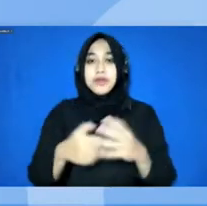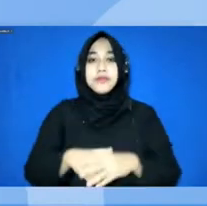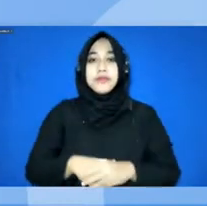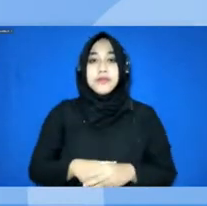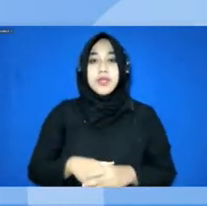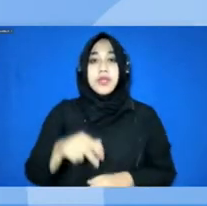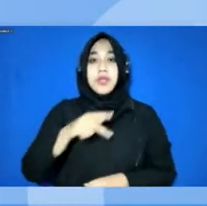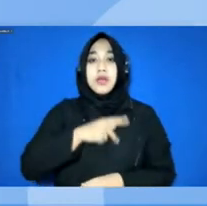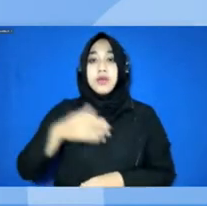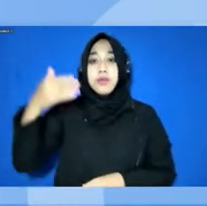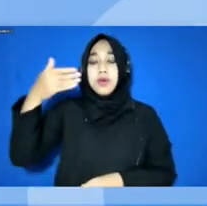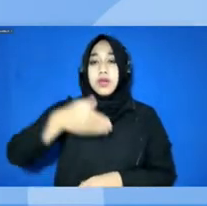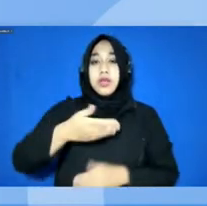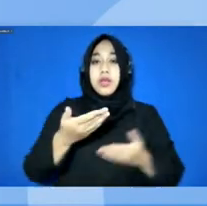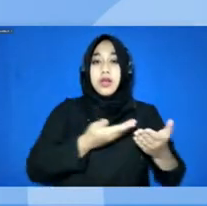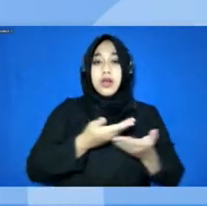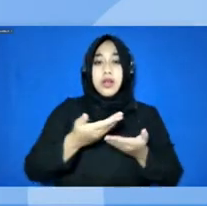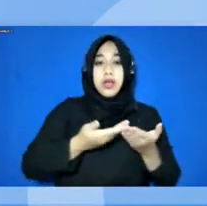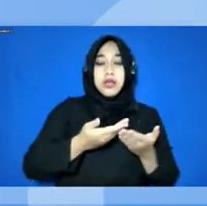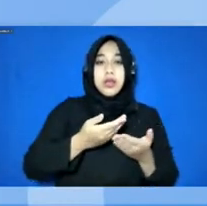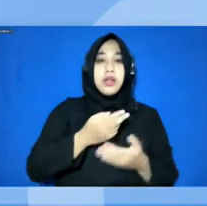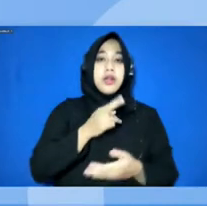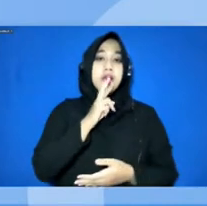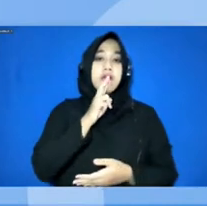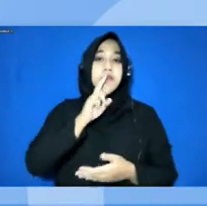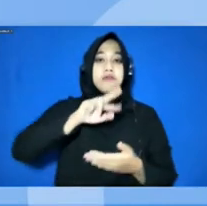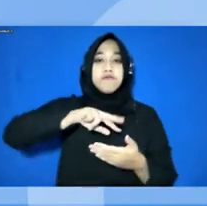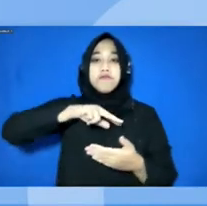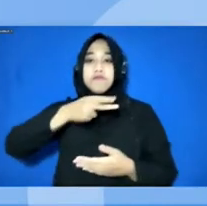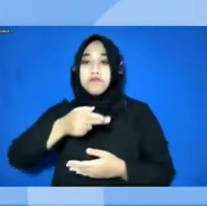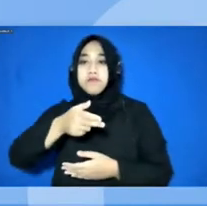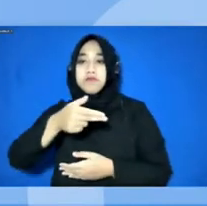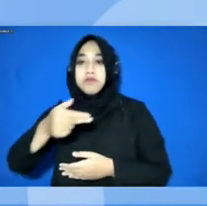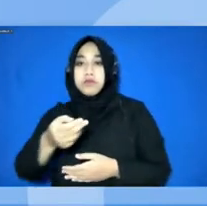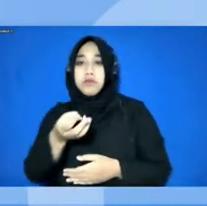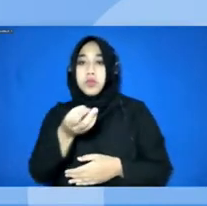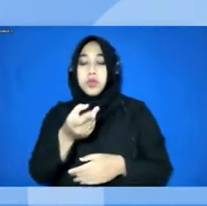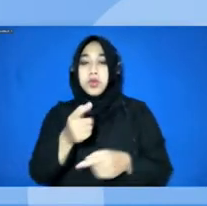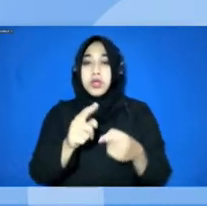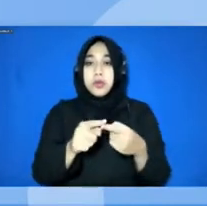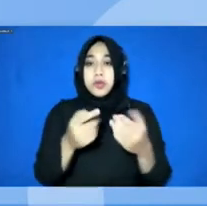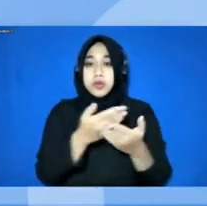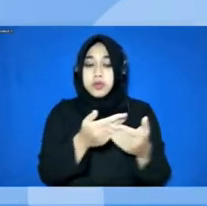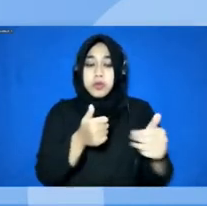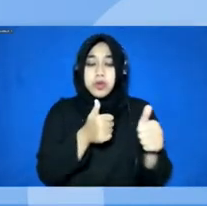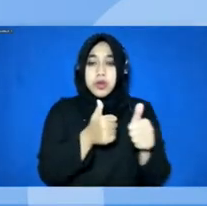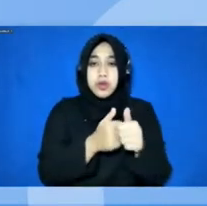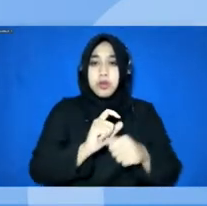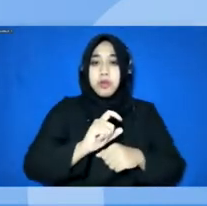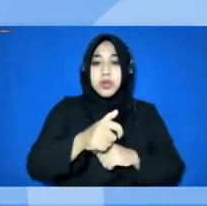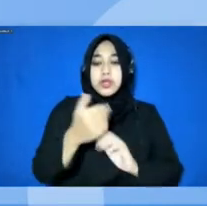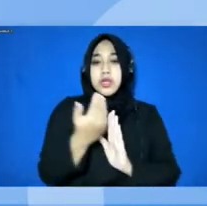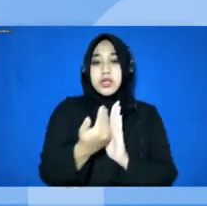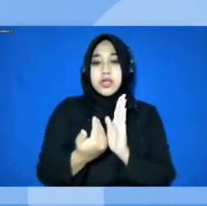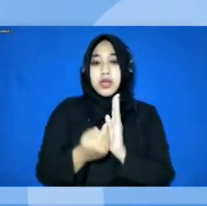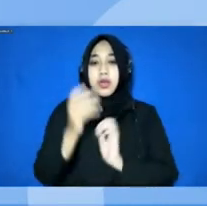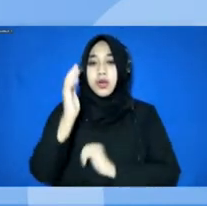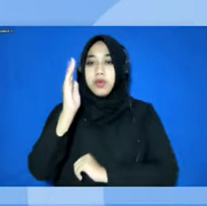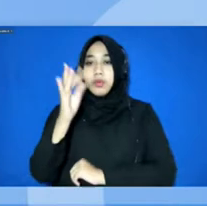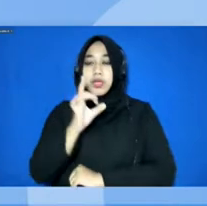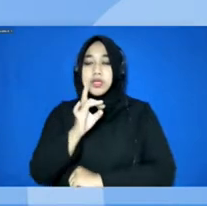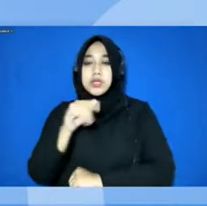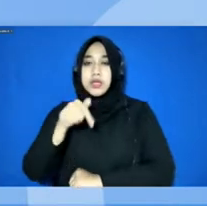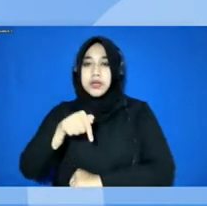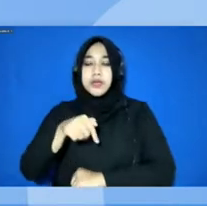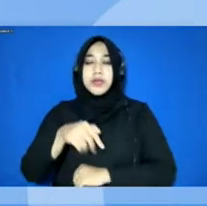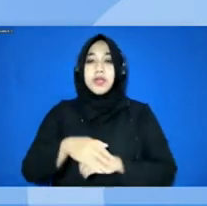kami menghadirkan layanan ahli bahasa atau penerjemah untuk memudahkan hadirin dalam mengikuti jalannya acara webinar siang hari ini.